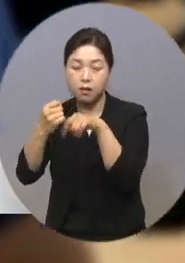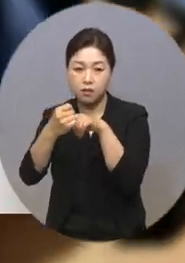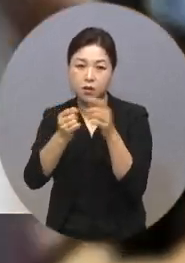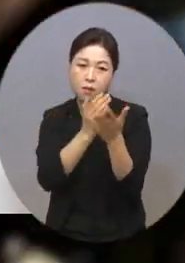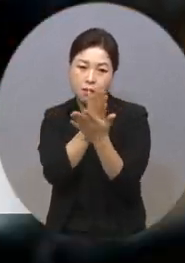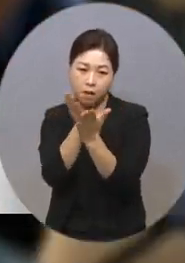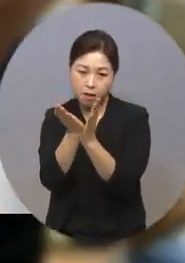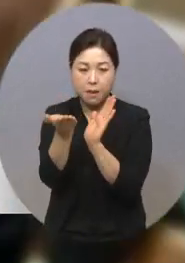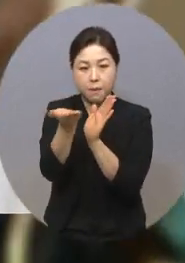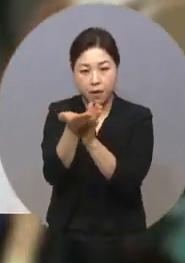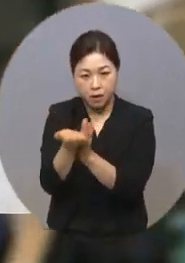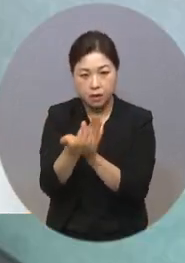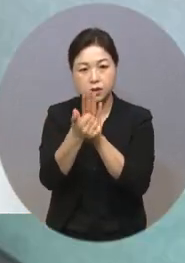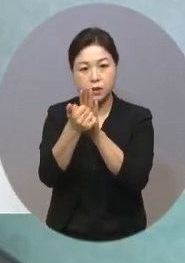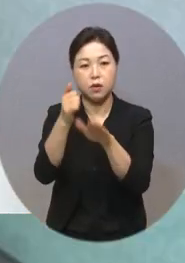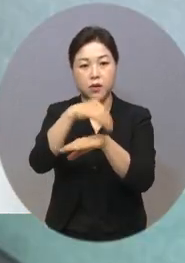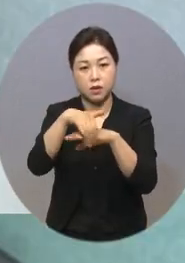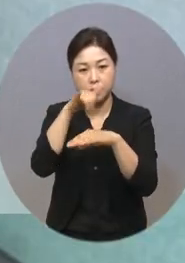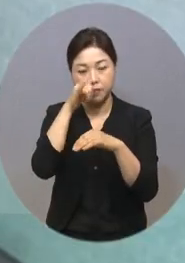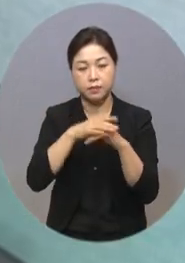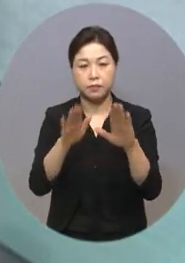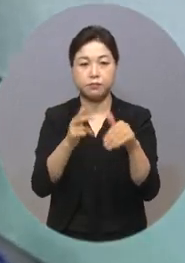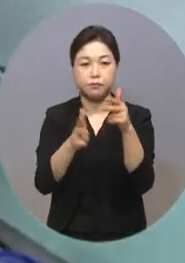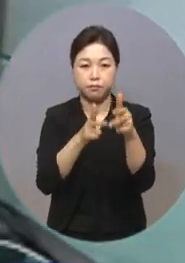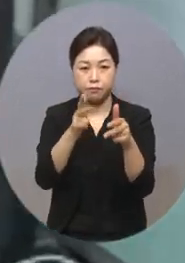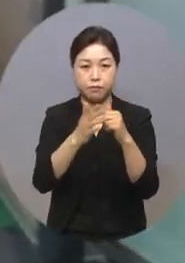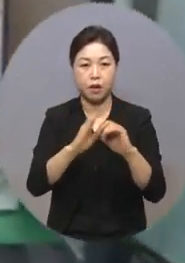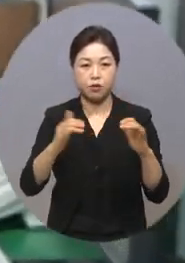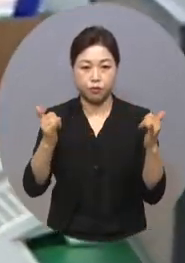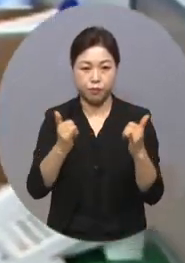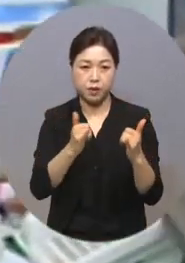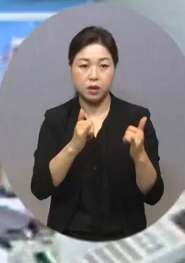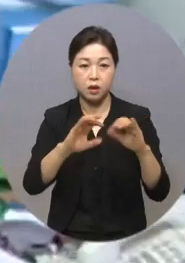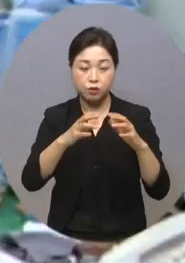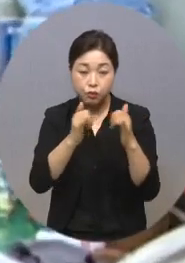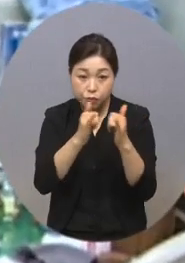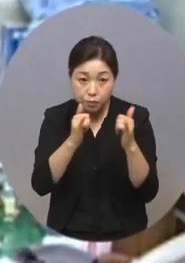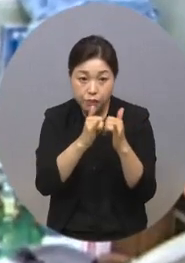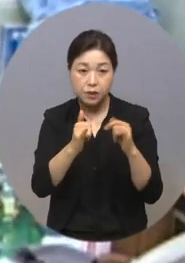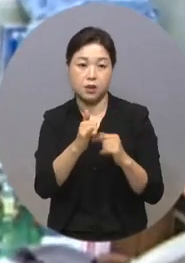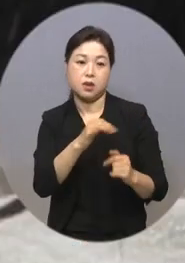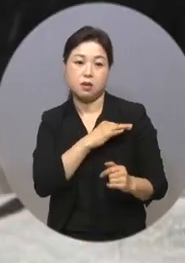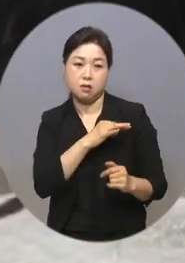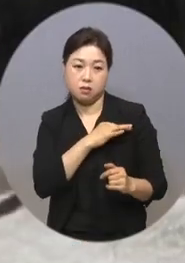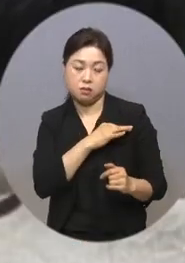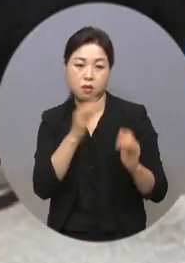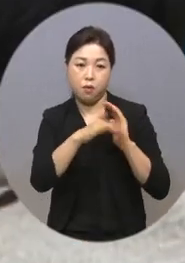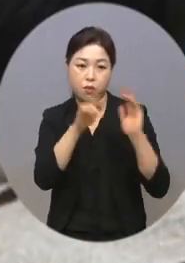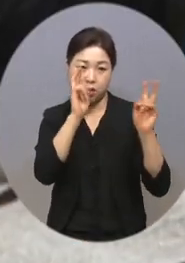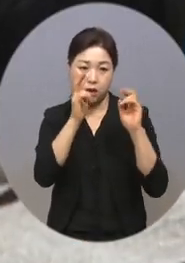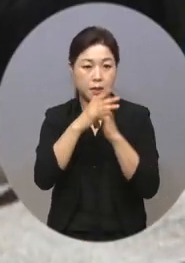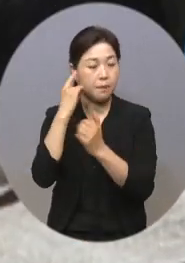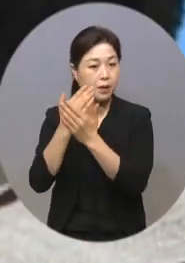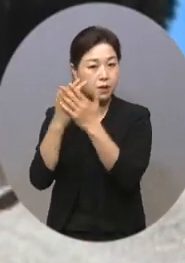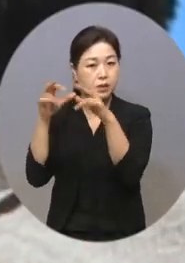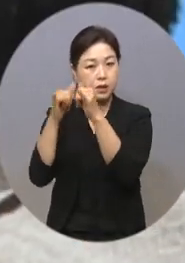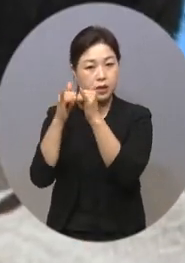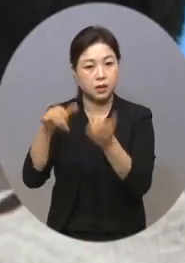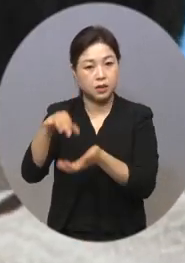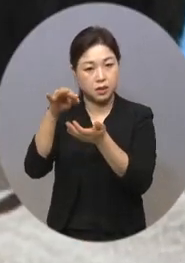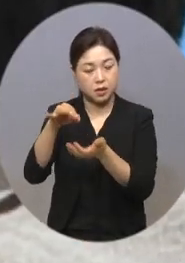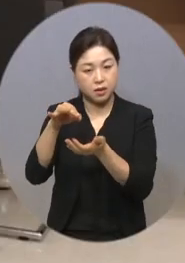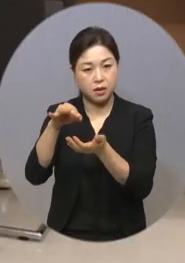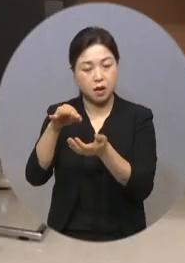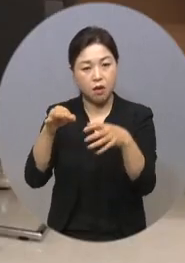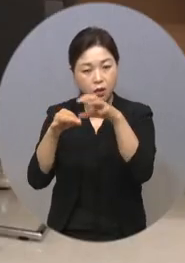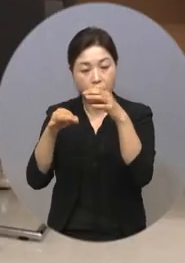펼칠 예정입니다 이번 사업에 대해 국민연금공단은 발달장애인의 재산을 안전하게 관리하고 지영